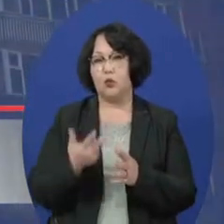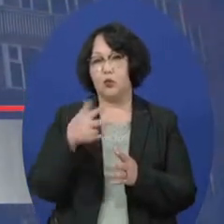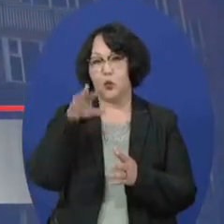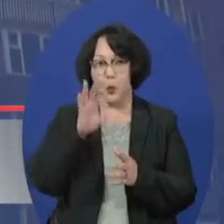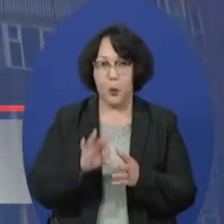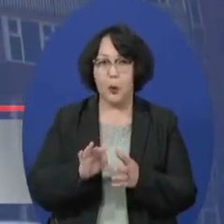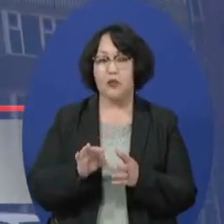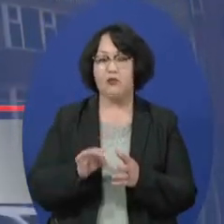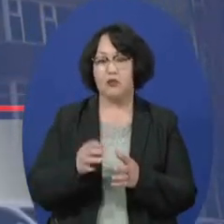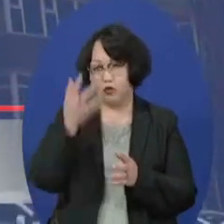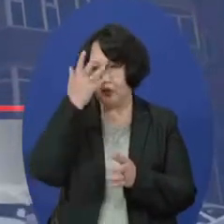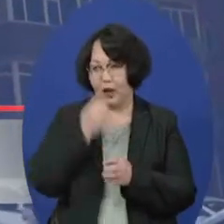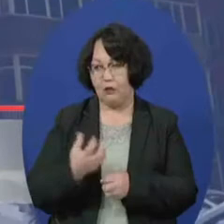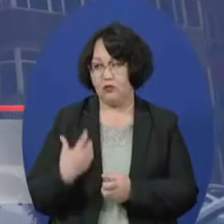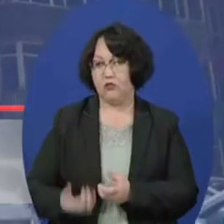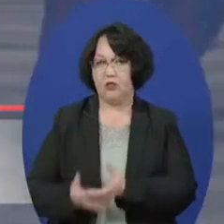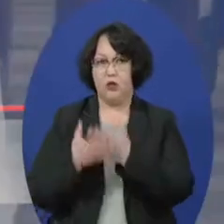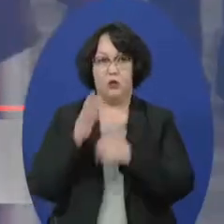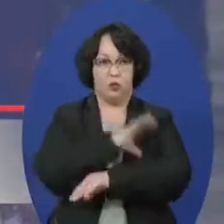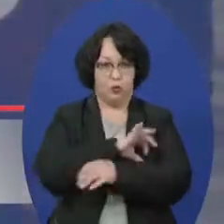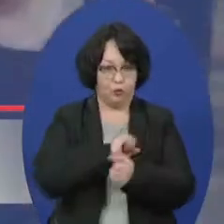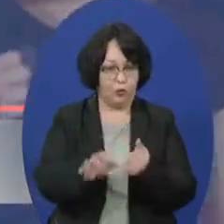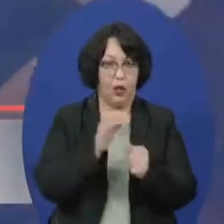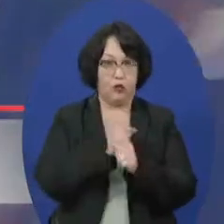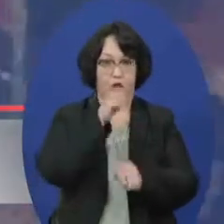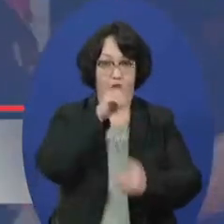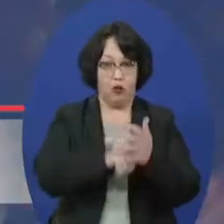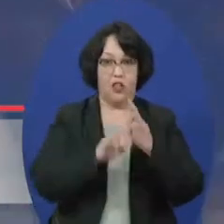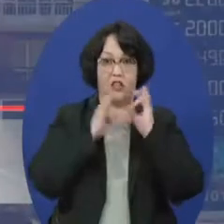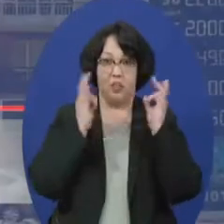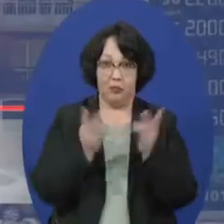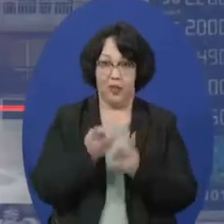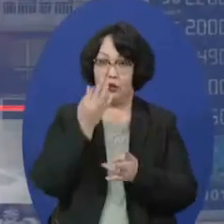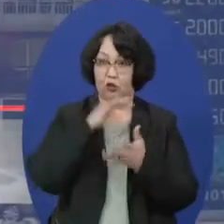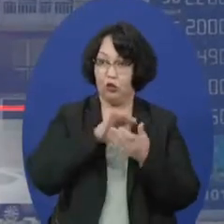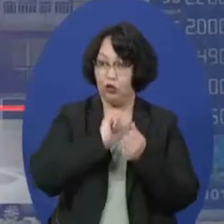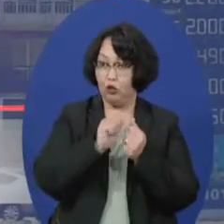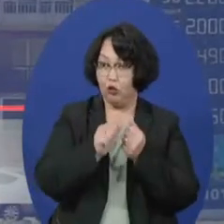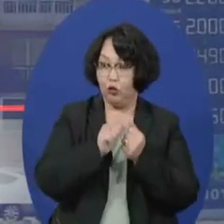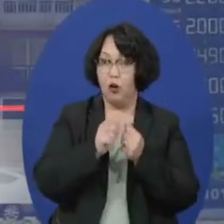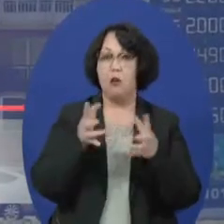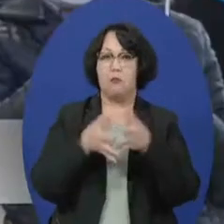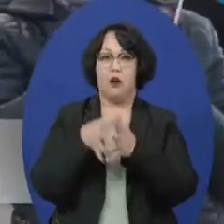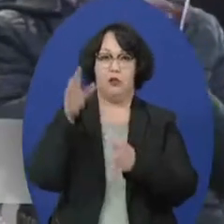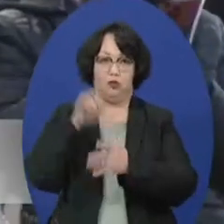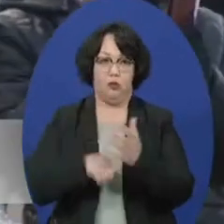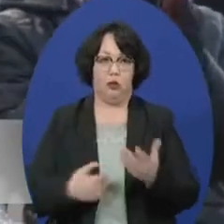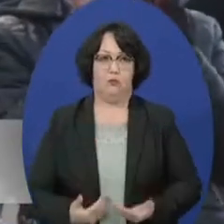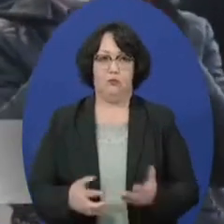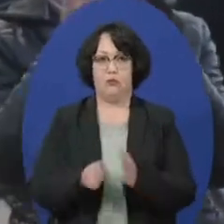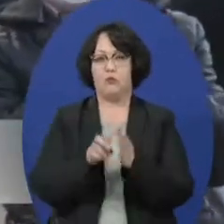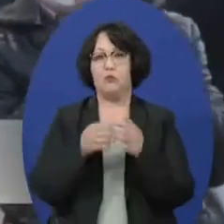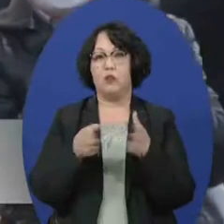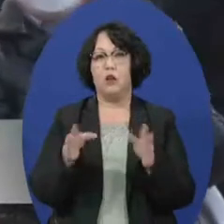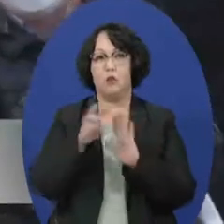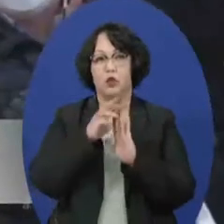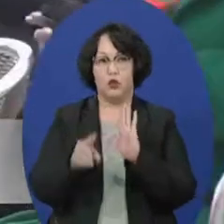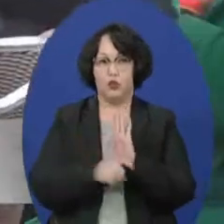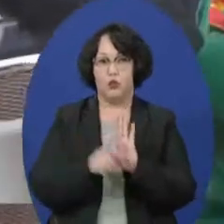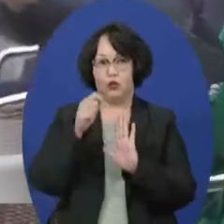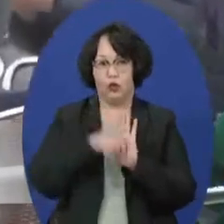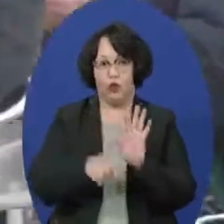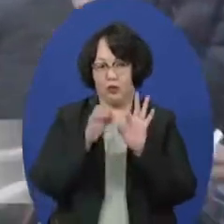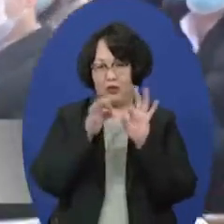Ингэснээрээ сургууль төгсөөд ажилтай болж нийгмийн даатгал төлж эхэлсэн тул орон сууцнд орох боломж нээлттэй болно гэсэн үг юм. Мөрийн хөтөлбөрийн заалт